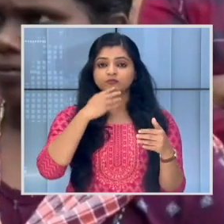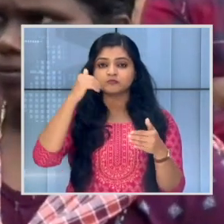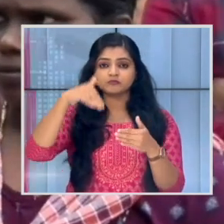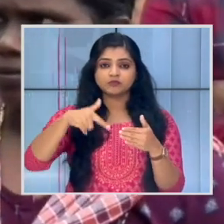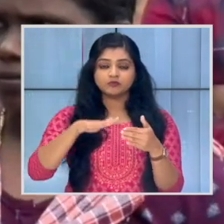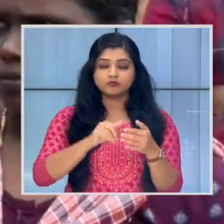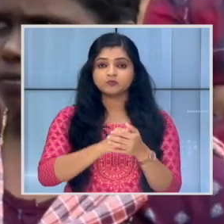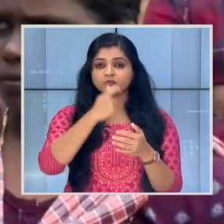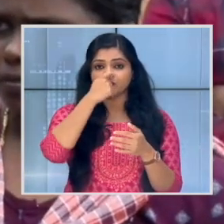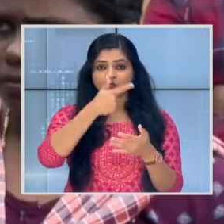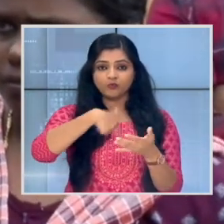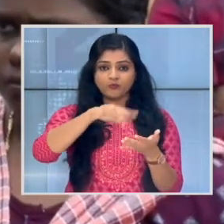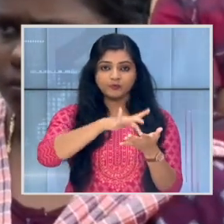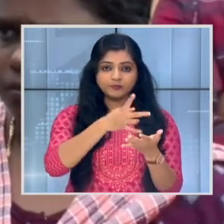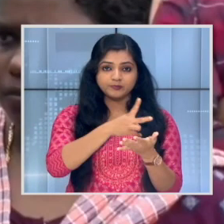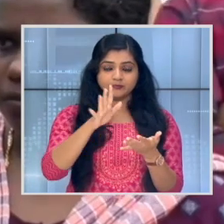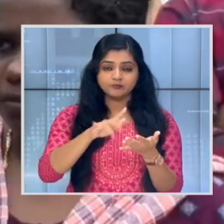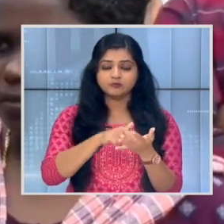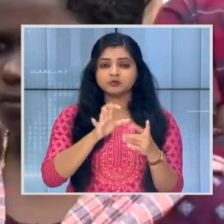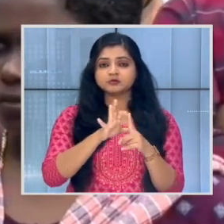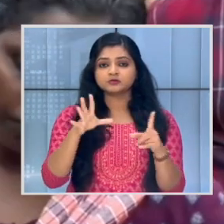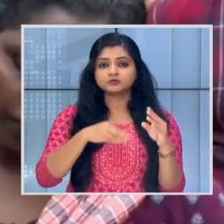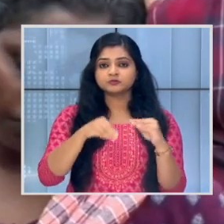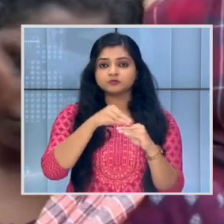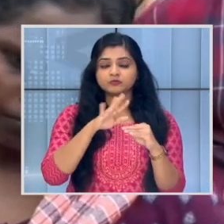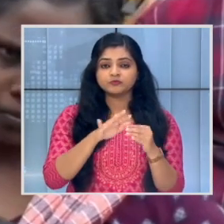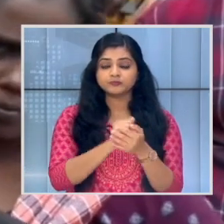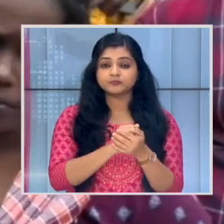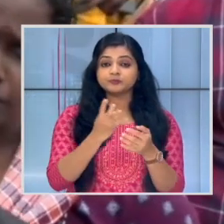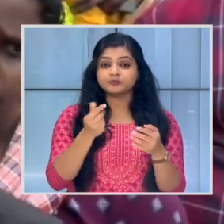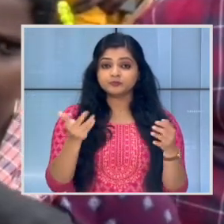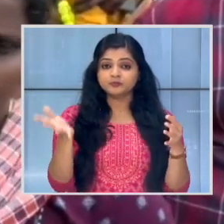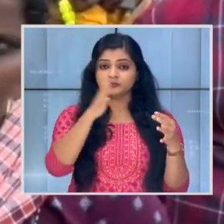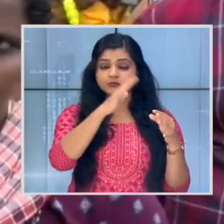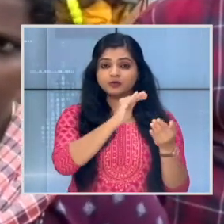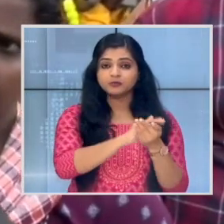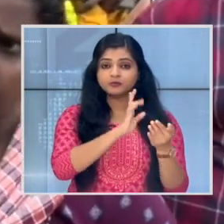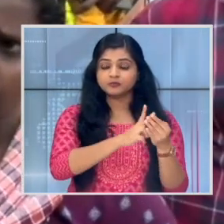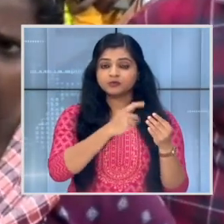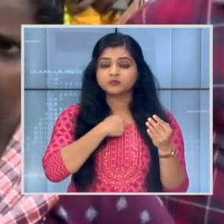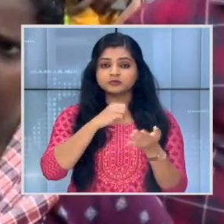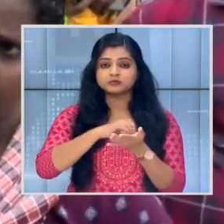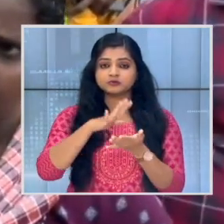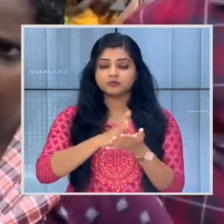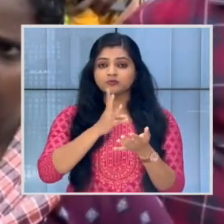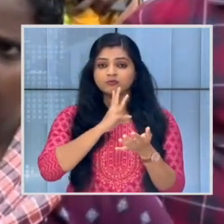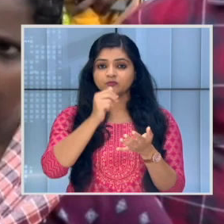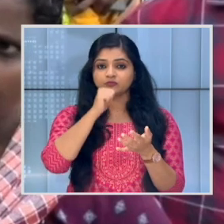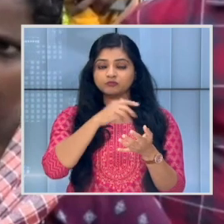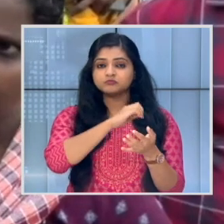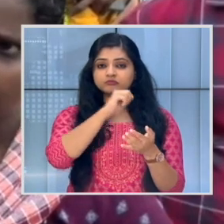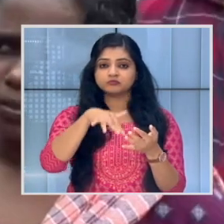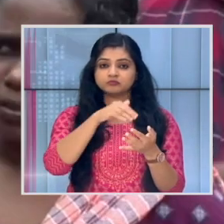കുറേ കുളങ്ങളുണ്ട്, അതും നമുക്ക് ഭീഷണി തന്നെയാണ് ഉള്ളത്. ഈ മണ്ണ് നമ്മളെ സ്ഥലത്തിലേക്കും അതേപോലെ കുടിവെള്ളത്തിലേക്കും